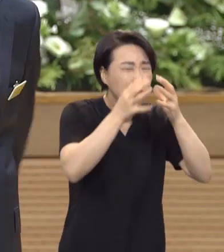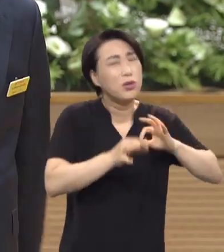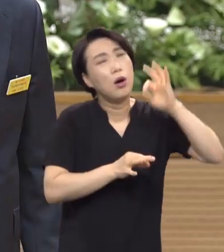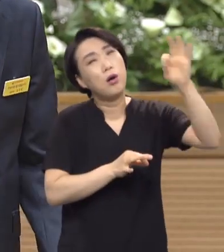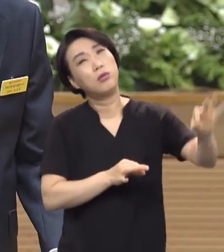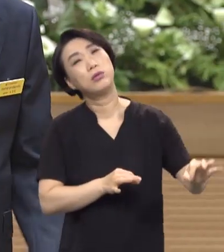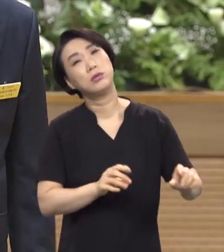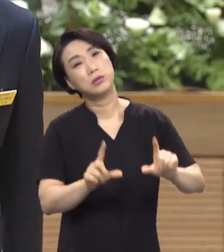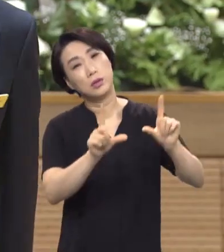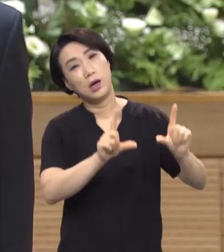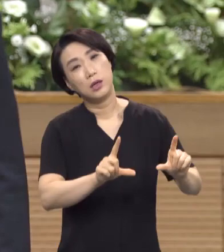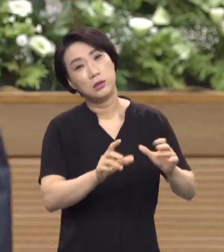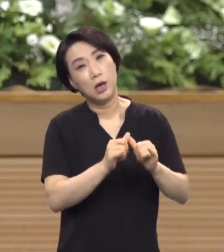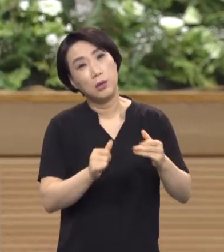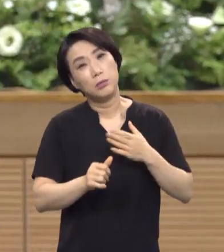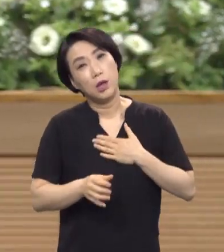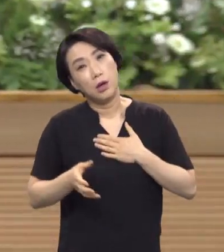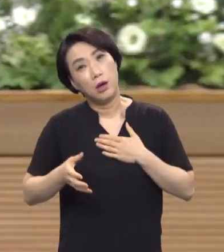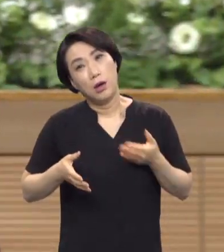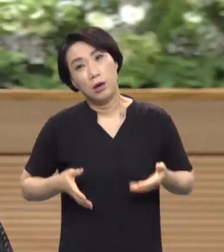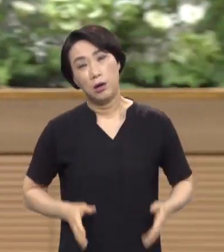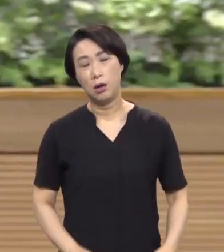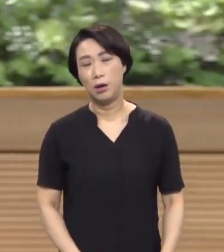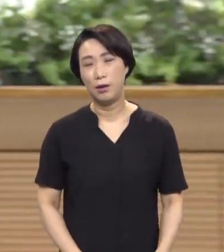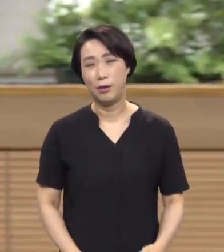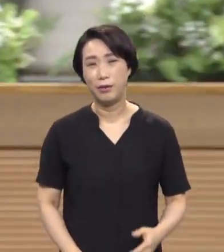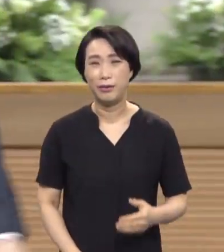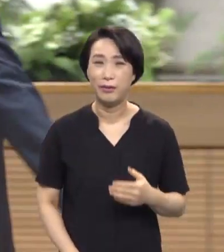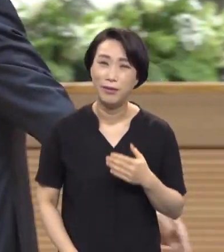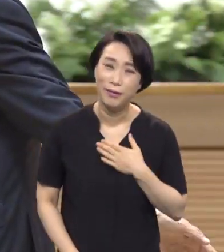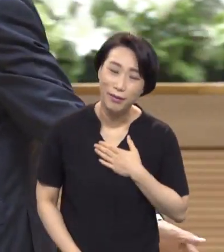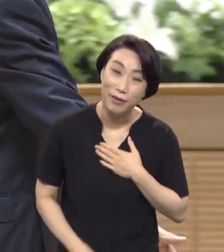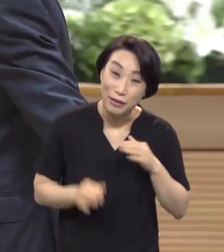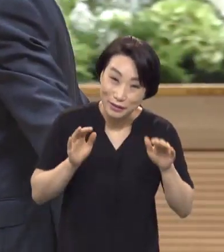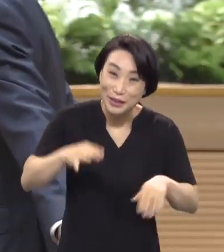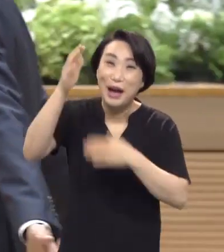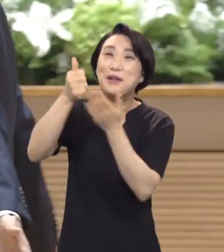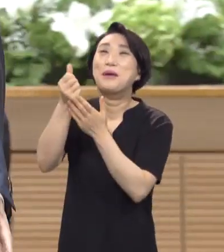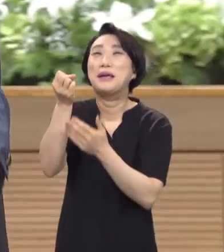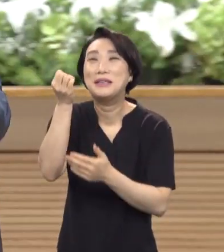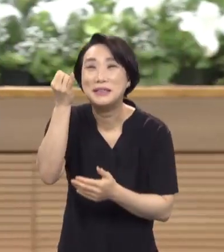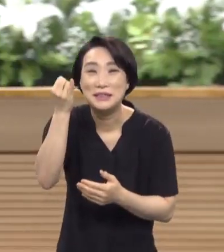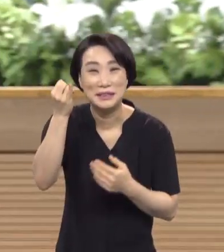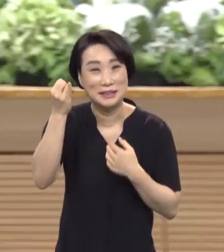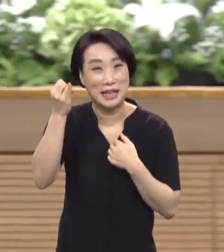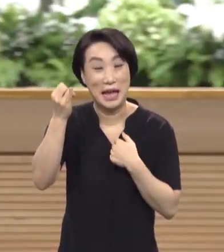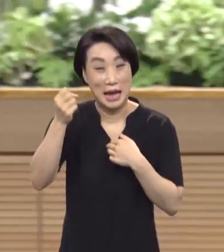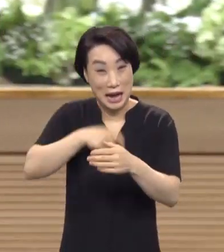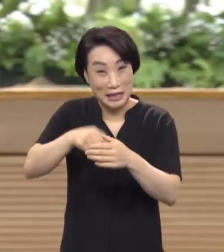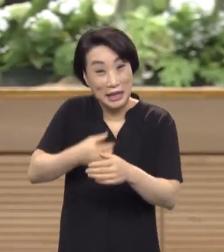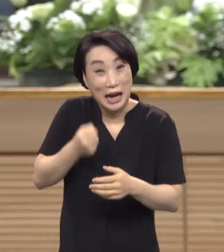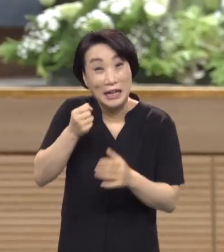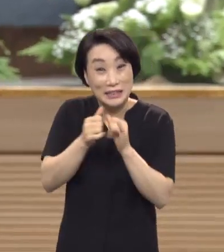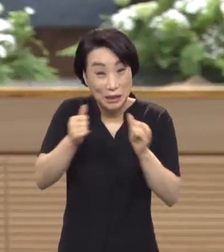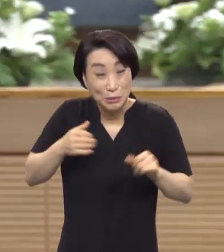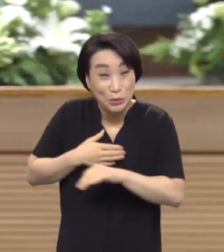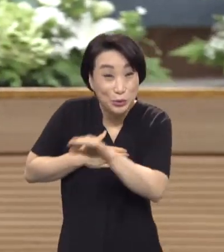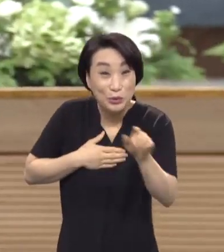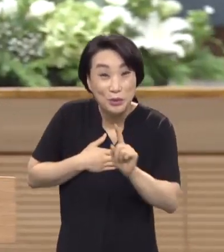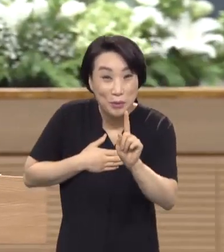사는 그런 존재가 된다는 것입니다. 그런데 하나님의 씨가 우리 안에 있는